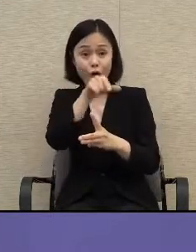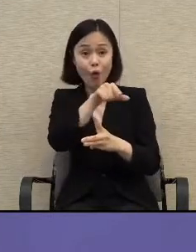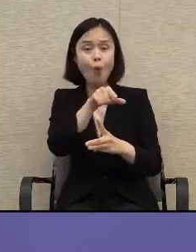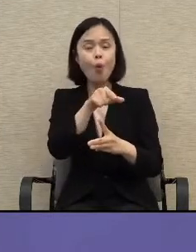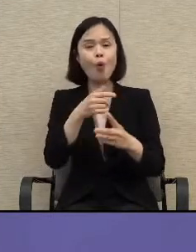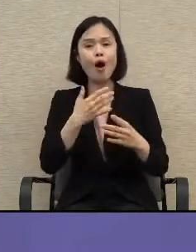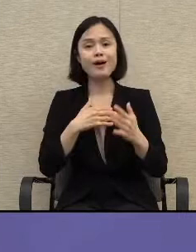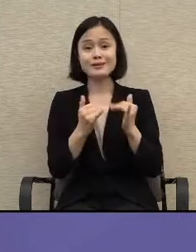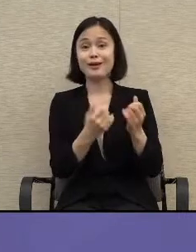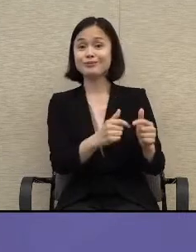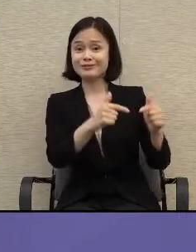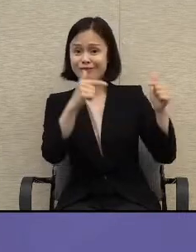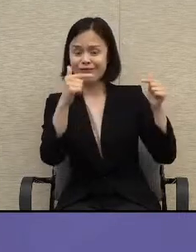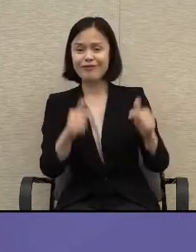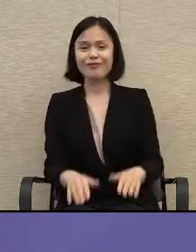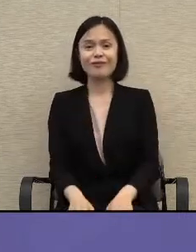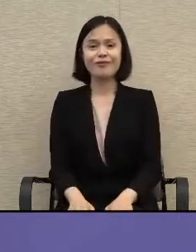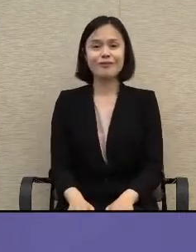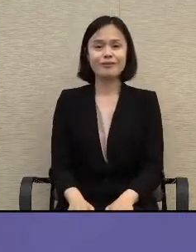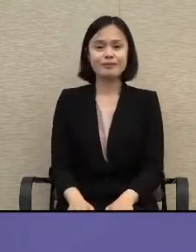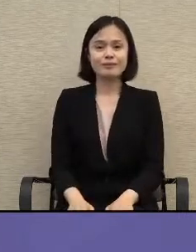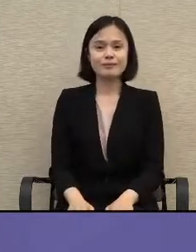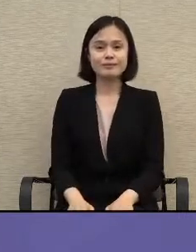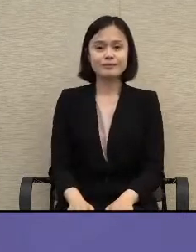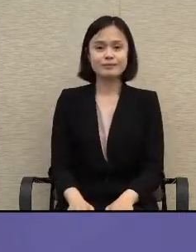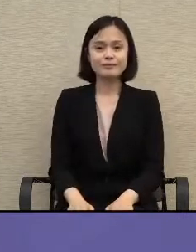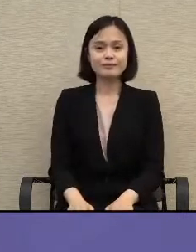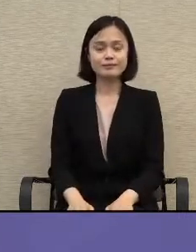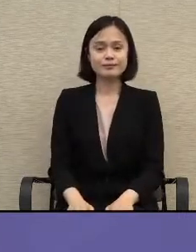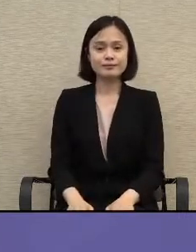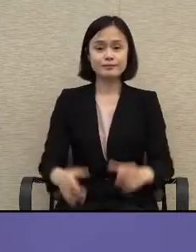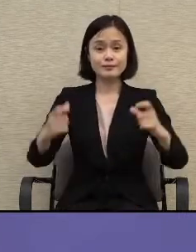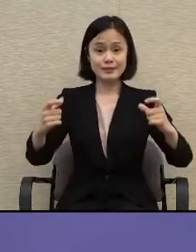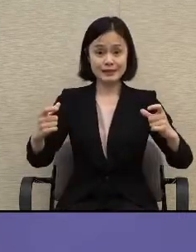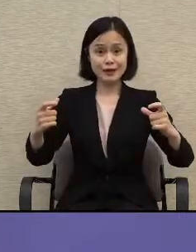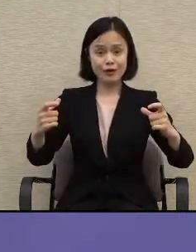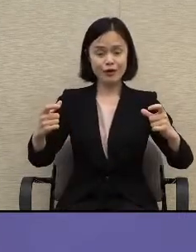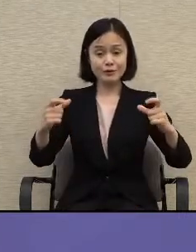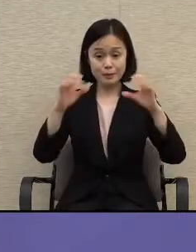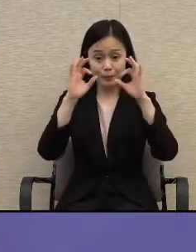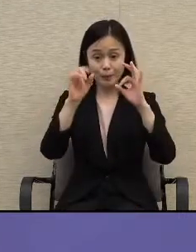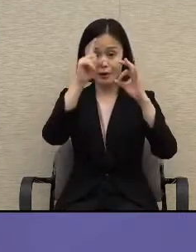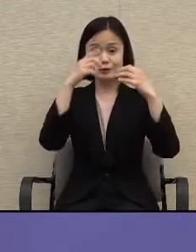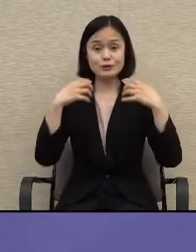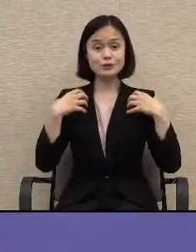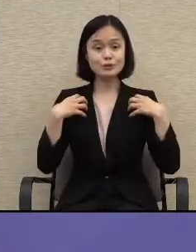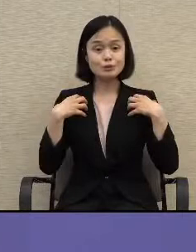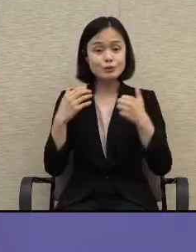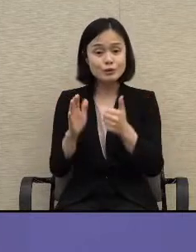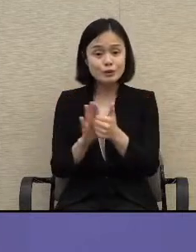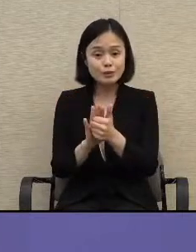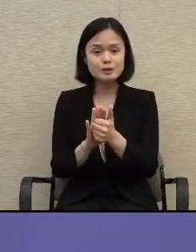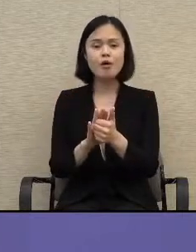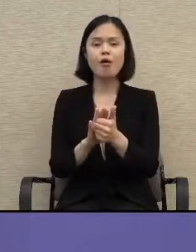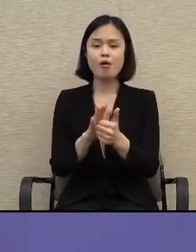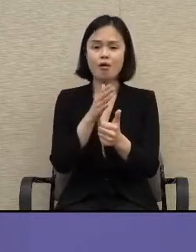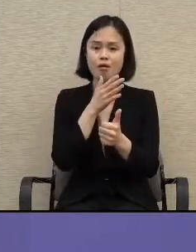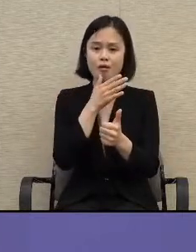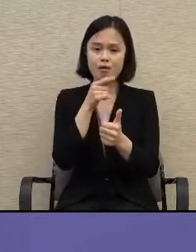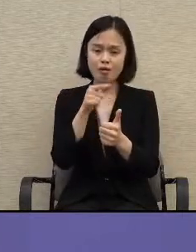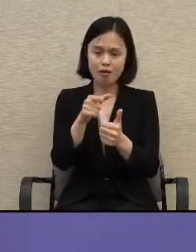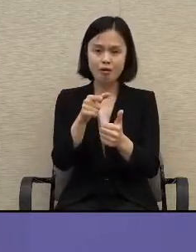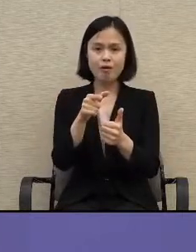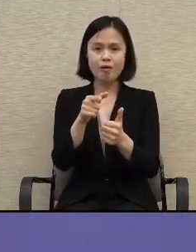일반 주민들은 잘 모른다 하더라도 그 지역사회 안에서 뭔가 공공 서비스 안에서 서비스를 제공하고 있는